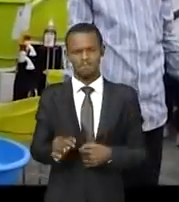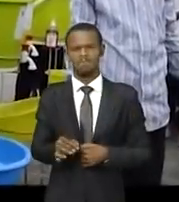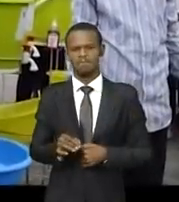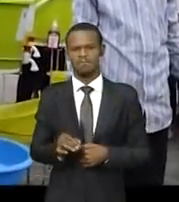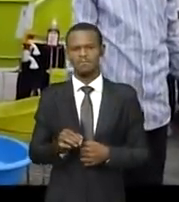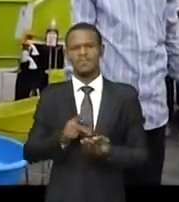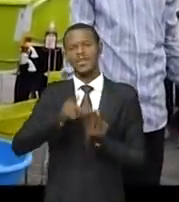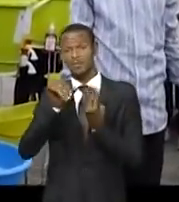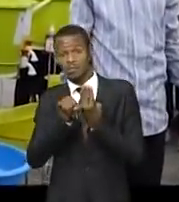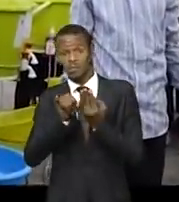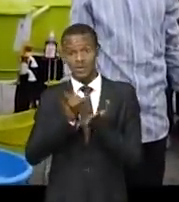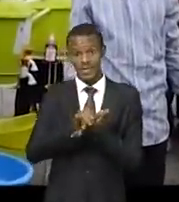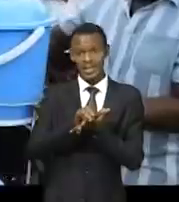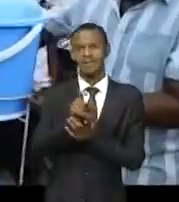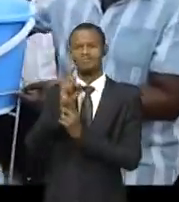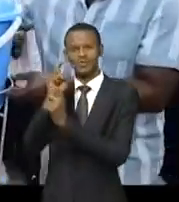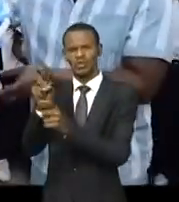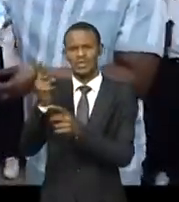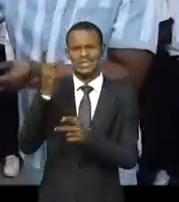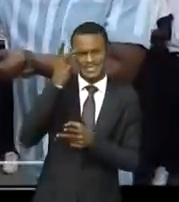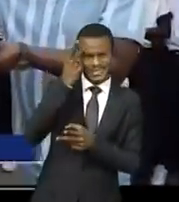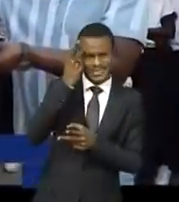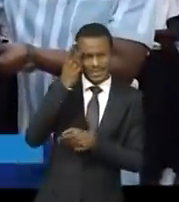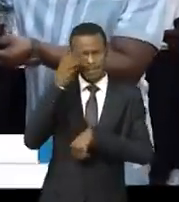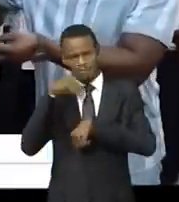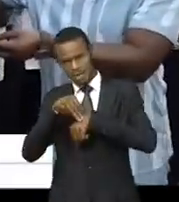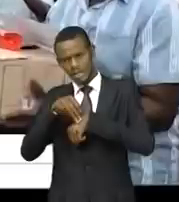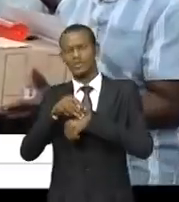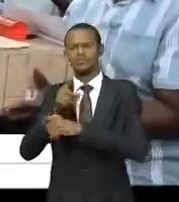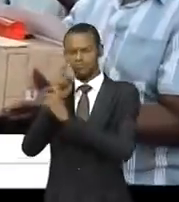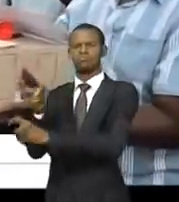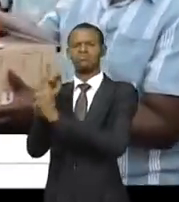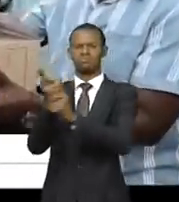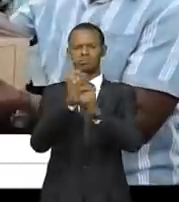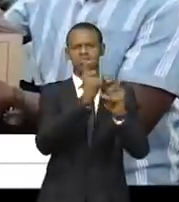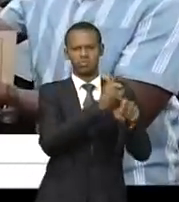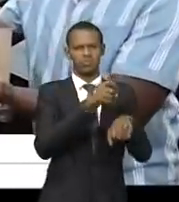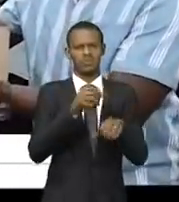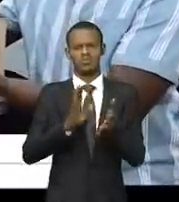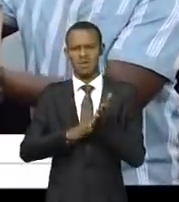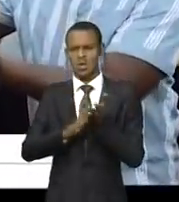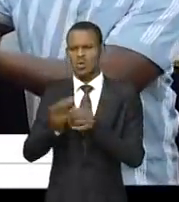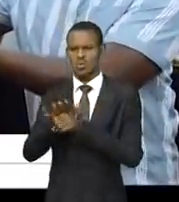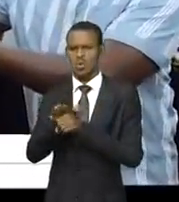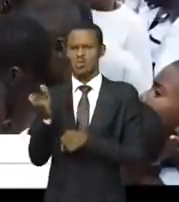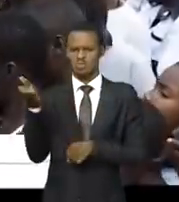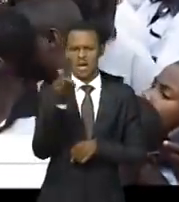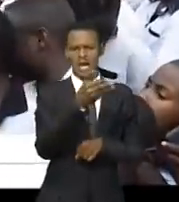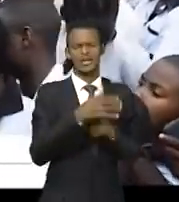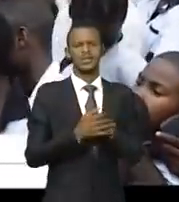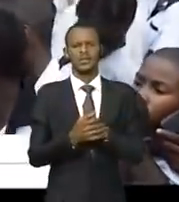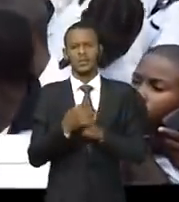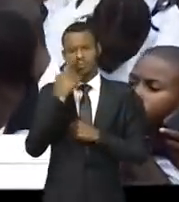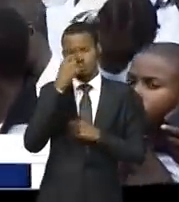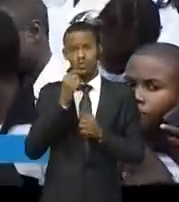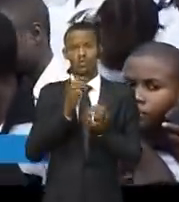projets, à savoir Kinshasa et Matadi, où 3 écoles sont ciblées du moins en milieu scolaire. Et pour les milieux extrascolaires, ce sont